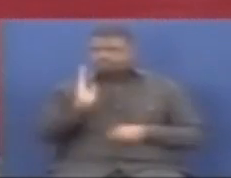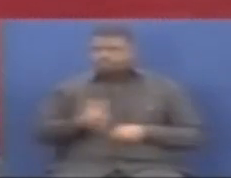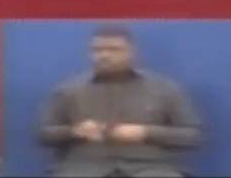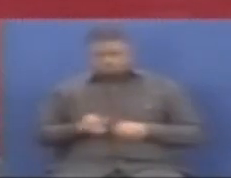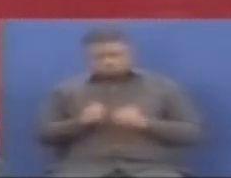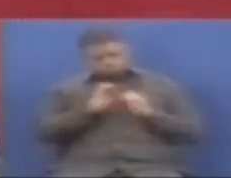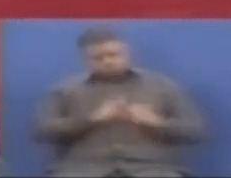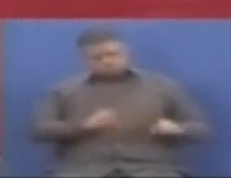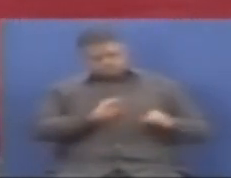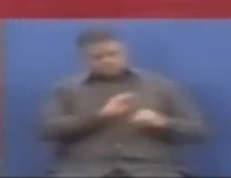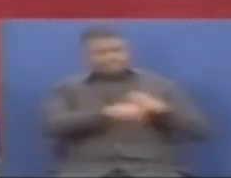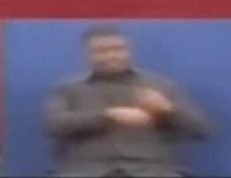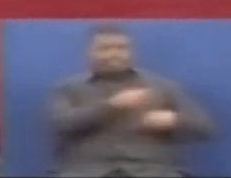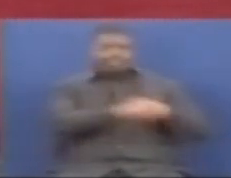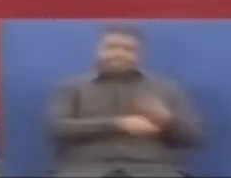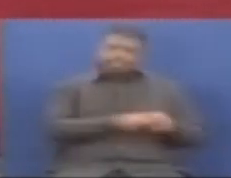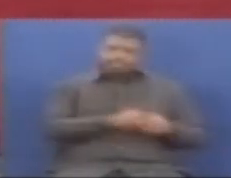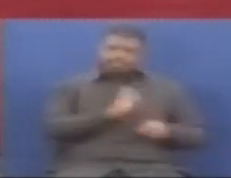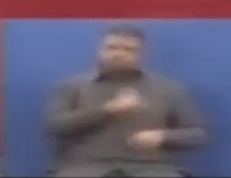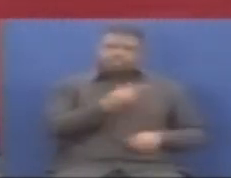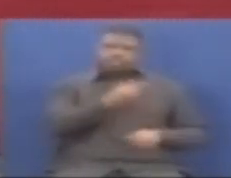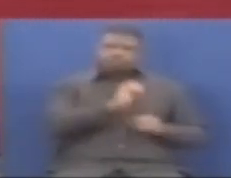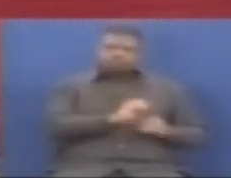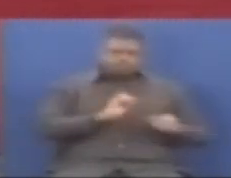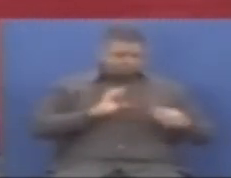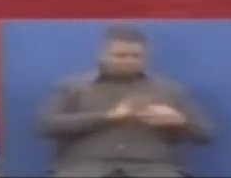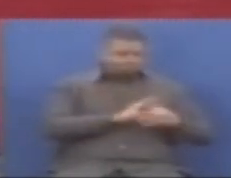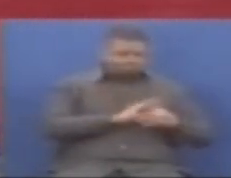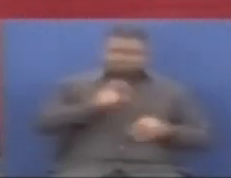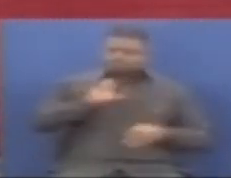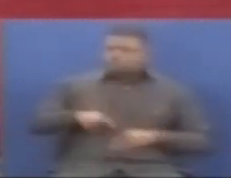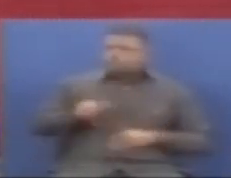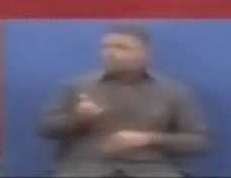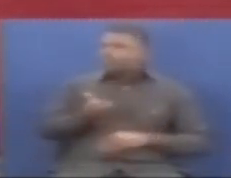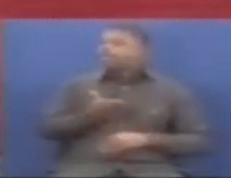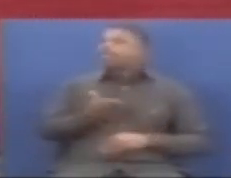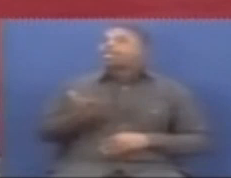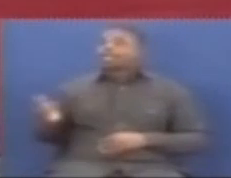mheshimiwa Getere, nafahamu na unafahamu kwamba tunafanya kazi nzuri katika maeneo yako.